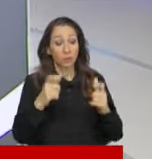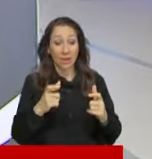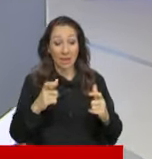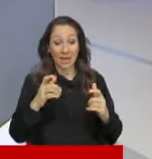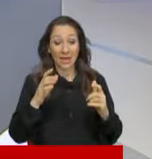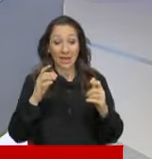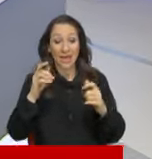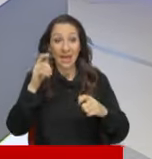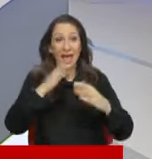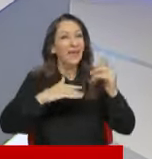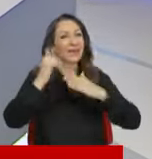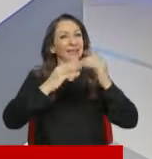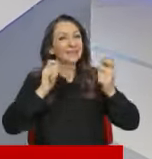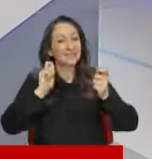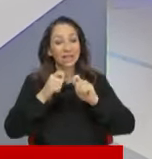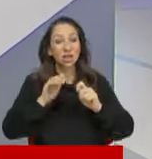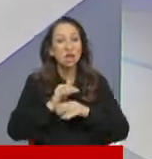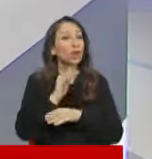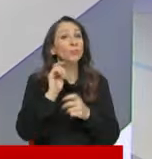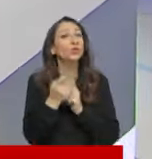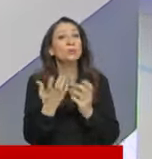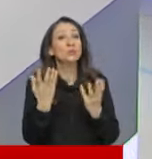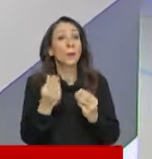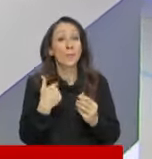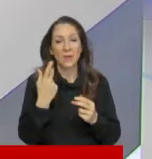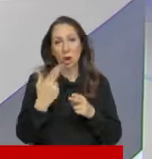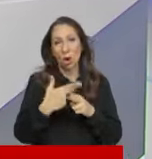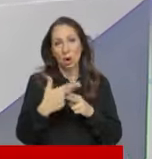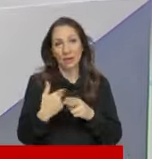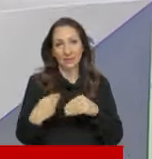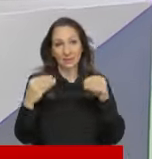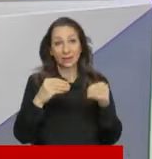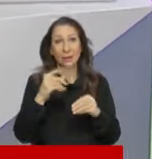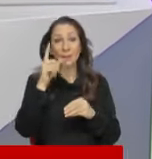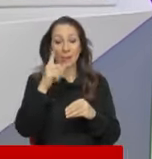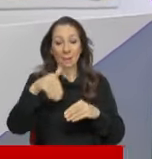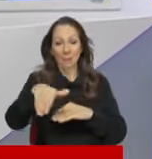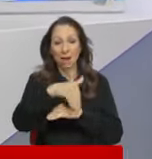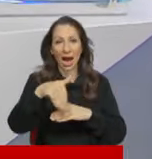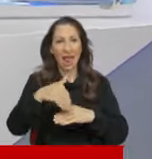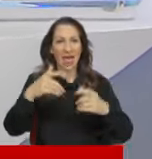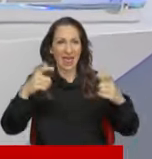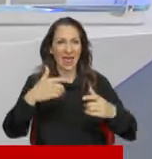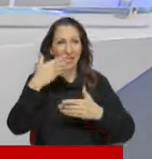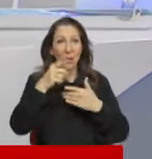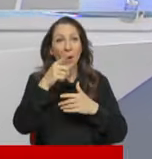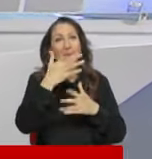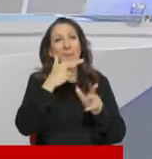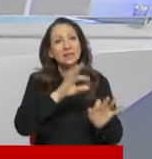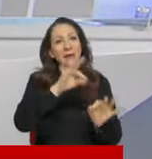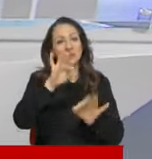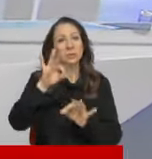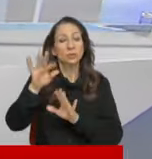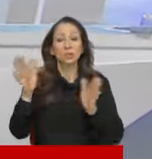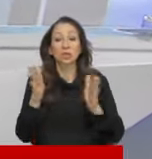yapısal dönüşümle birlikte yaşamsal dönüşümü nasıl sağlayacağız Ben bir örnek getirdim sadece bir mahallemizi anlatacağım buradan yola